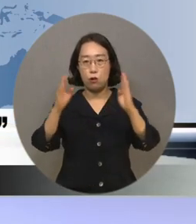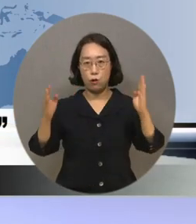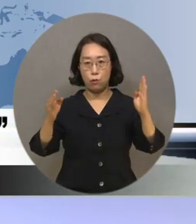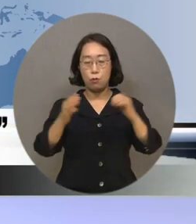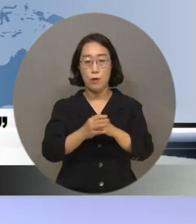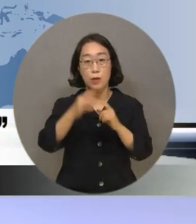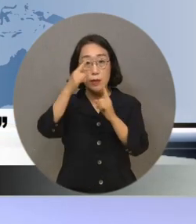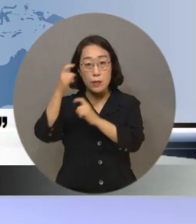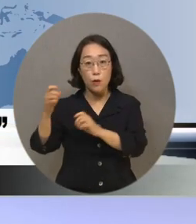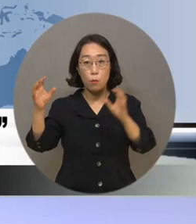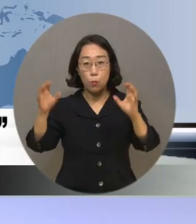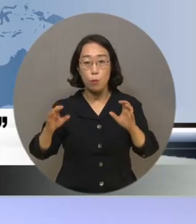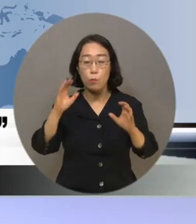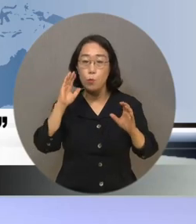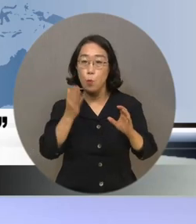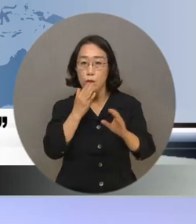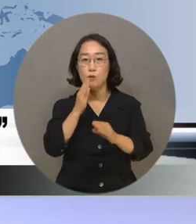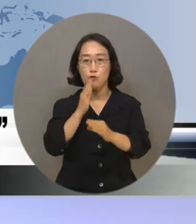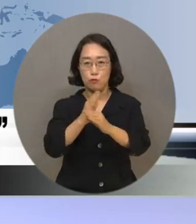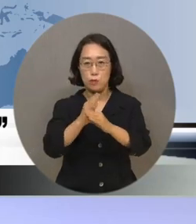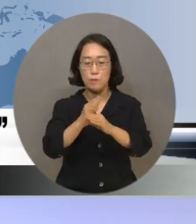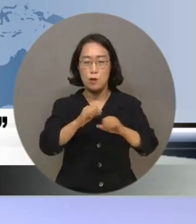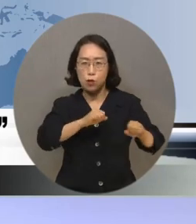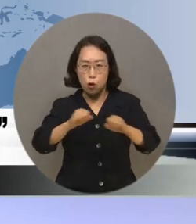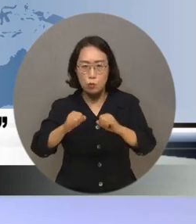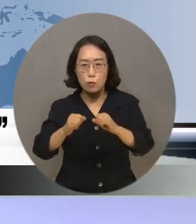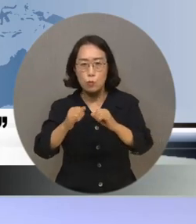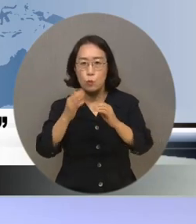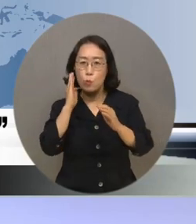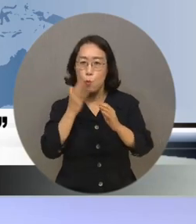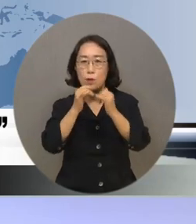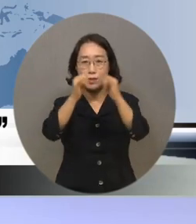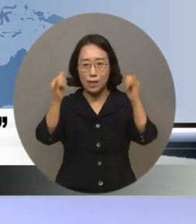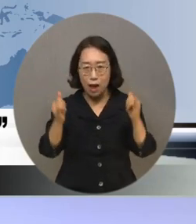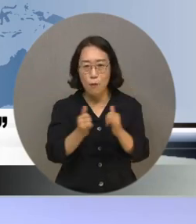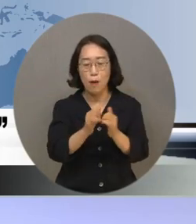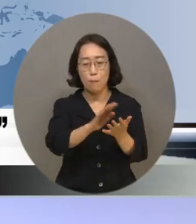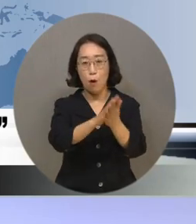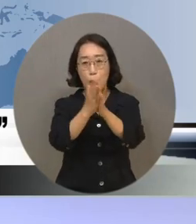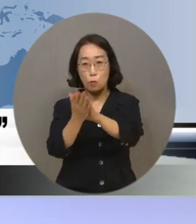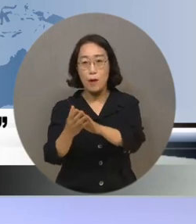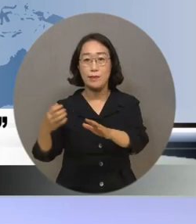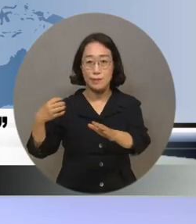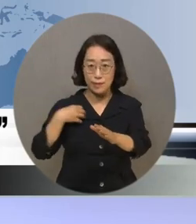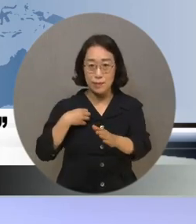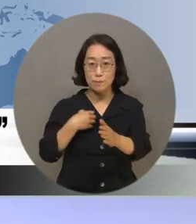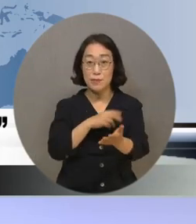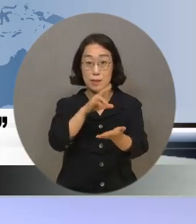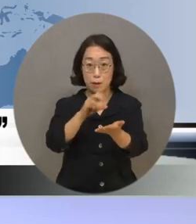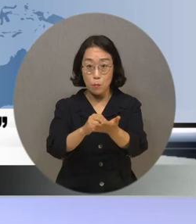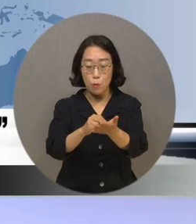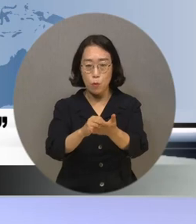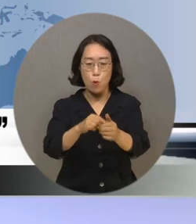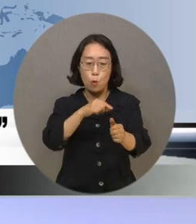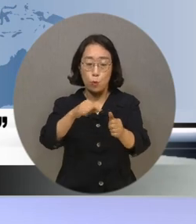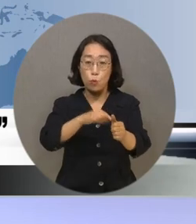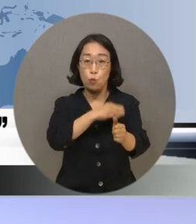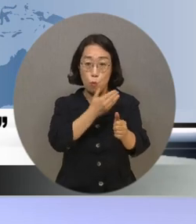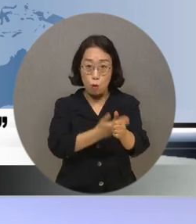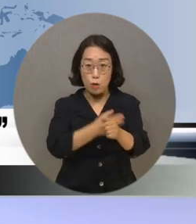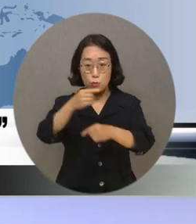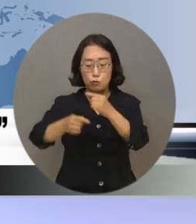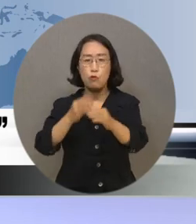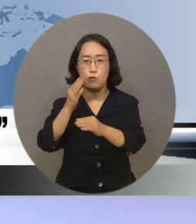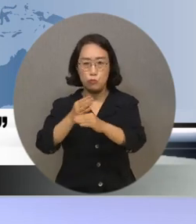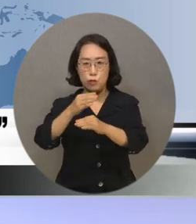기념식은 농인의 중심으로 역동적 농사회 변화와 주도라는 슬로건으로 농인의 교육권과 수호중심의